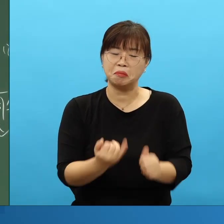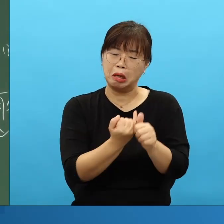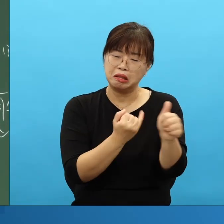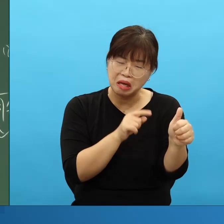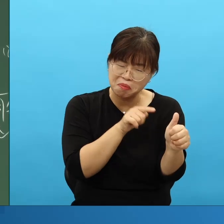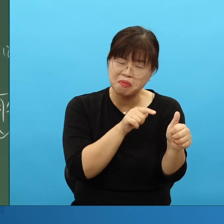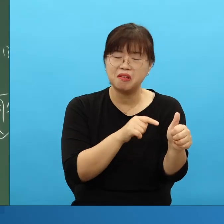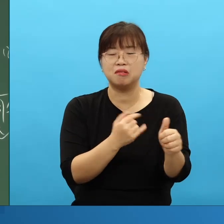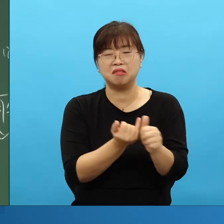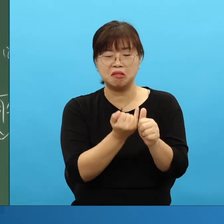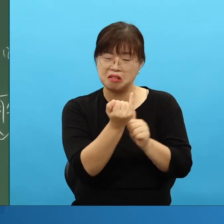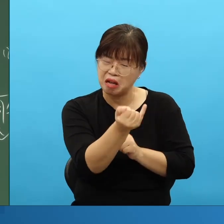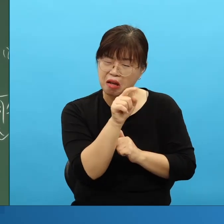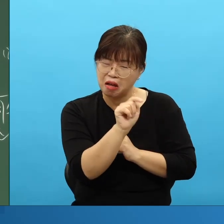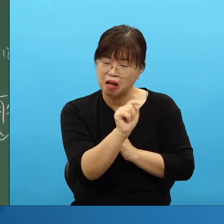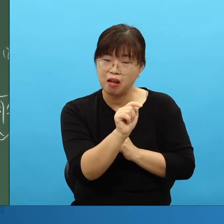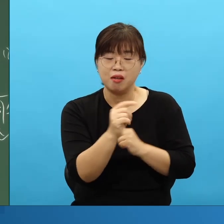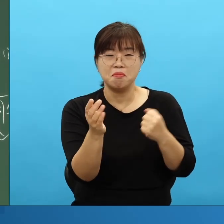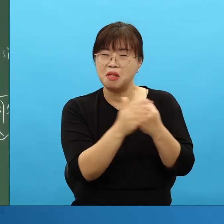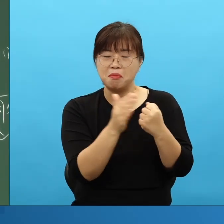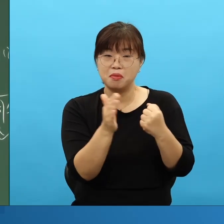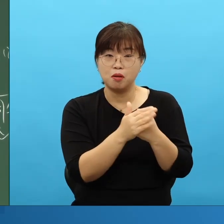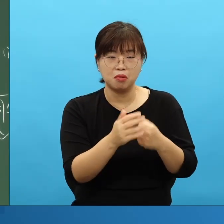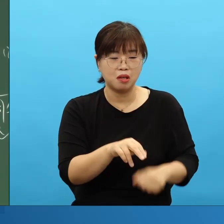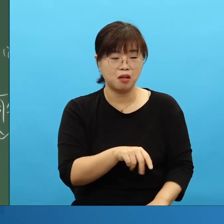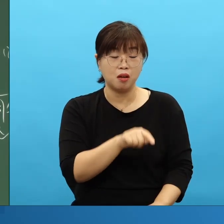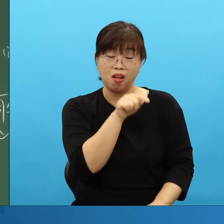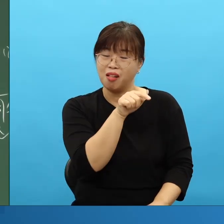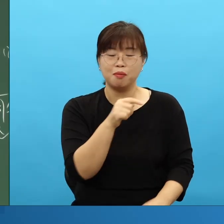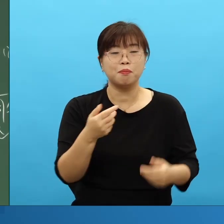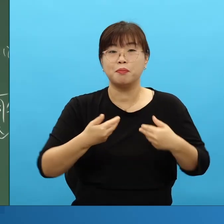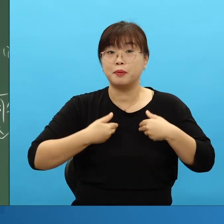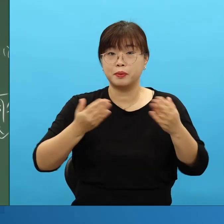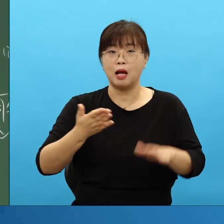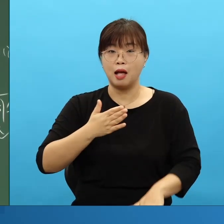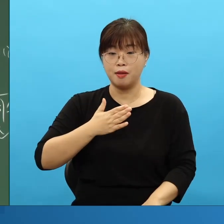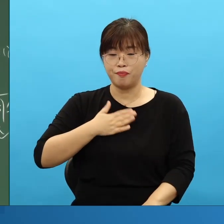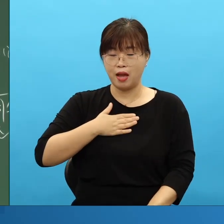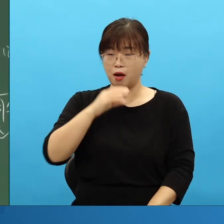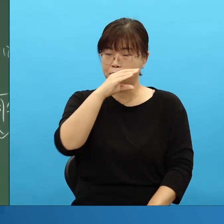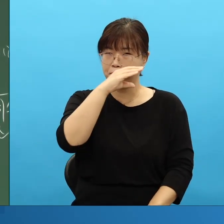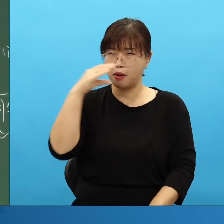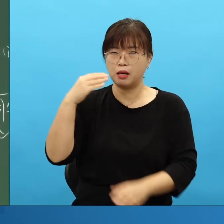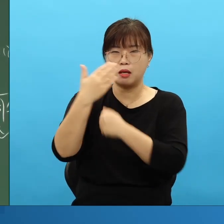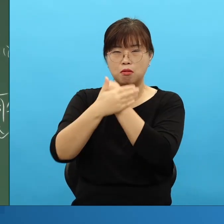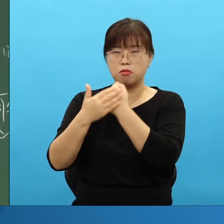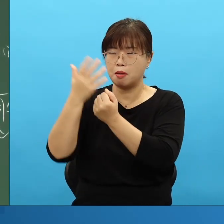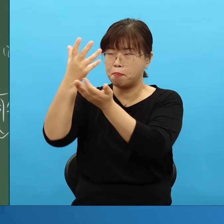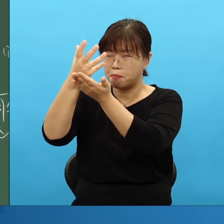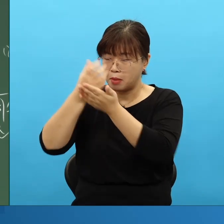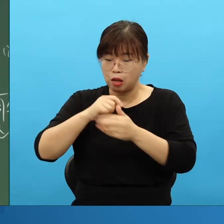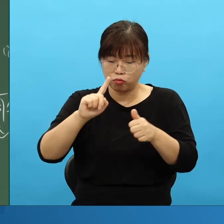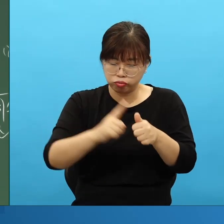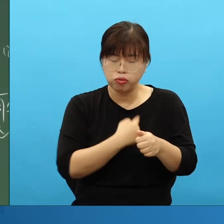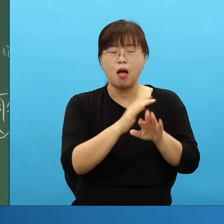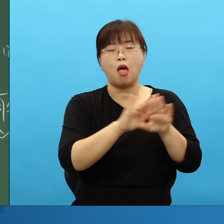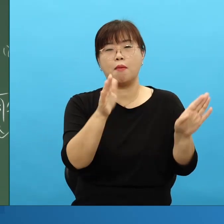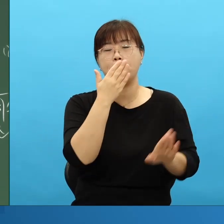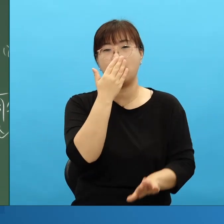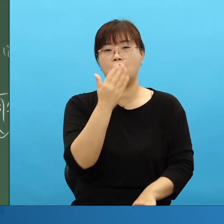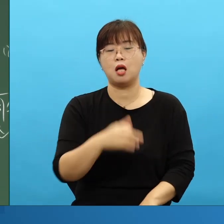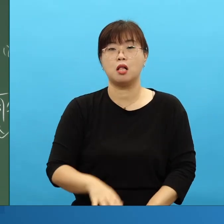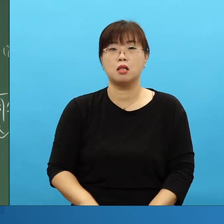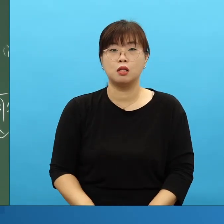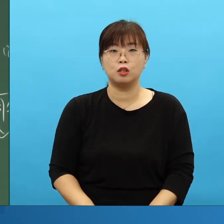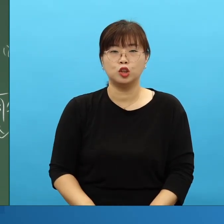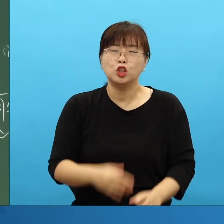없습니다. 여러분이 응답 받으시면 돼요. Your wives, your husbands, no longer is that an excuse for you. Why? Because all you need to do is receive answers yourself. 누가 어떻다,